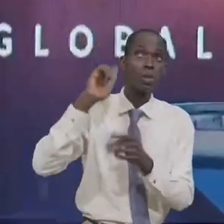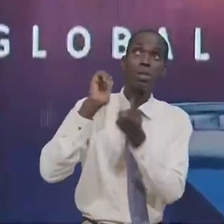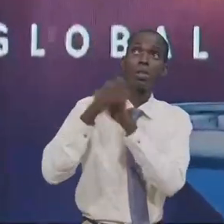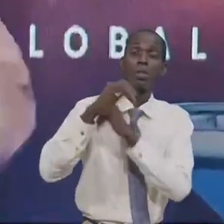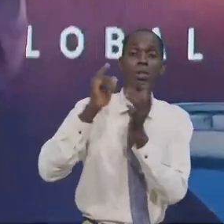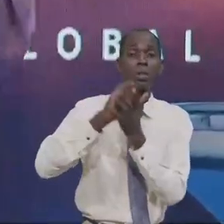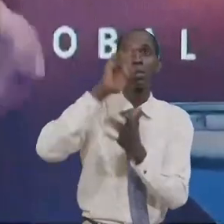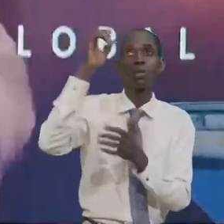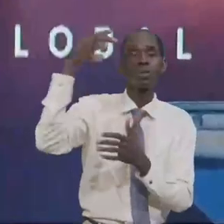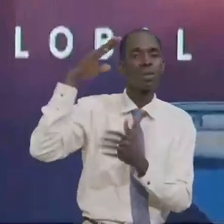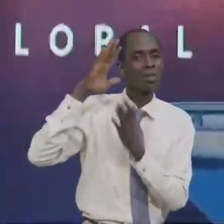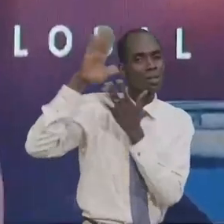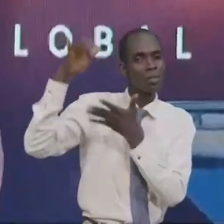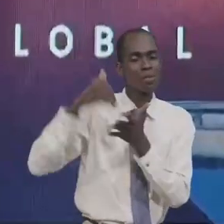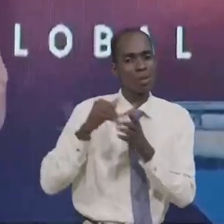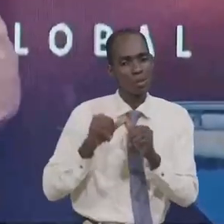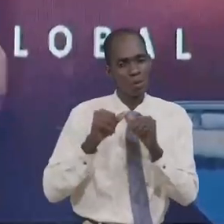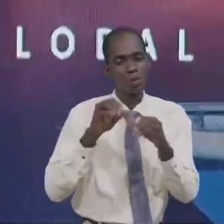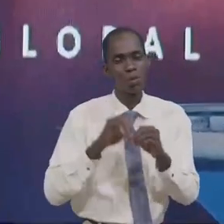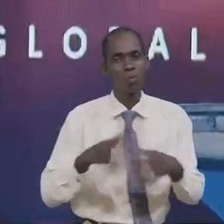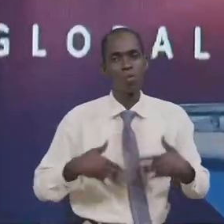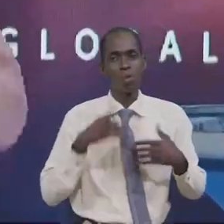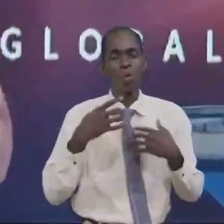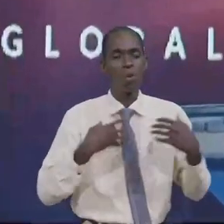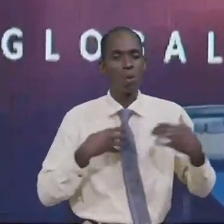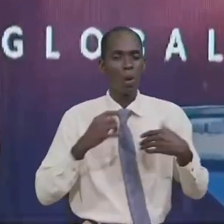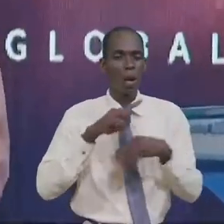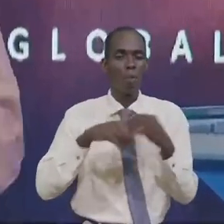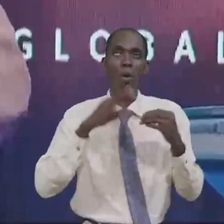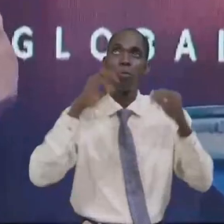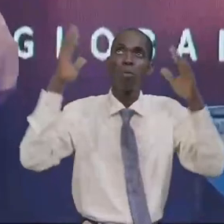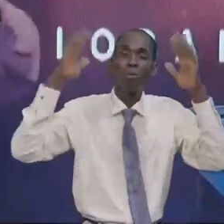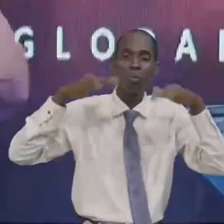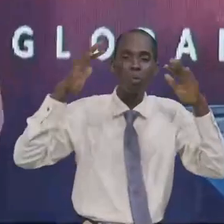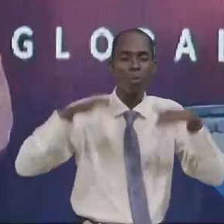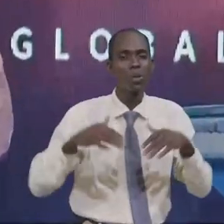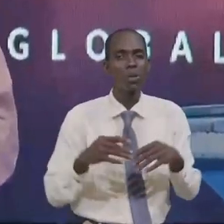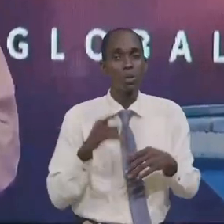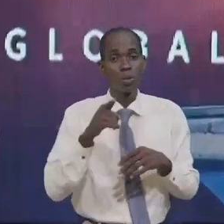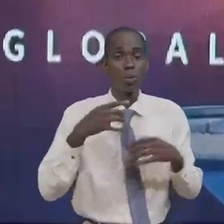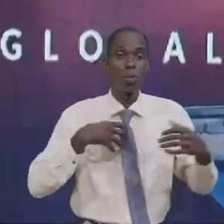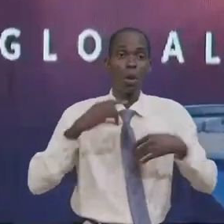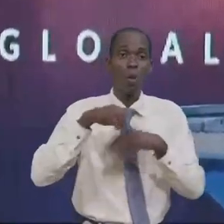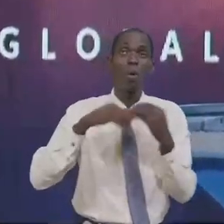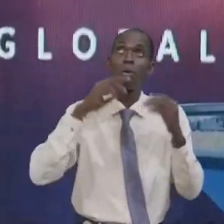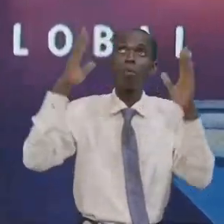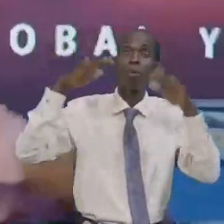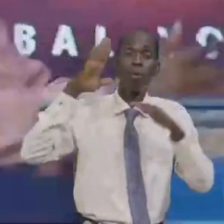il se plaignent de la pluie il se plaignent de la pluie ça va pas empêcher la pluie